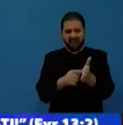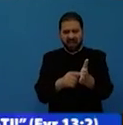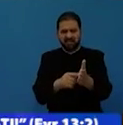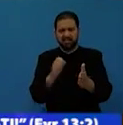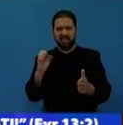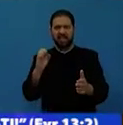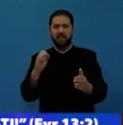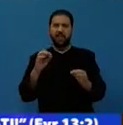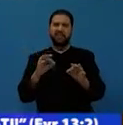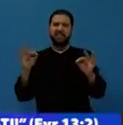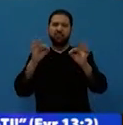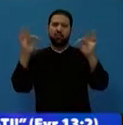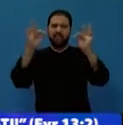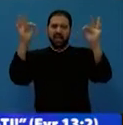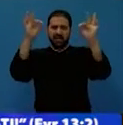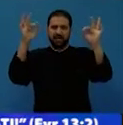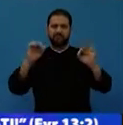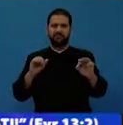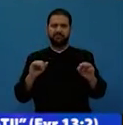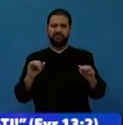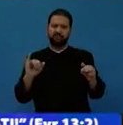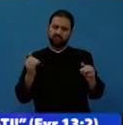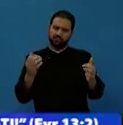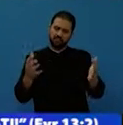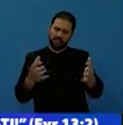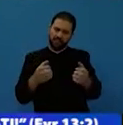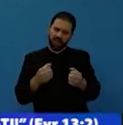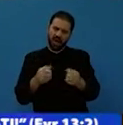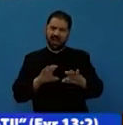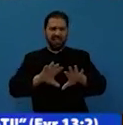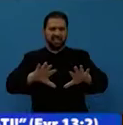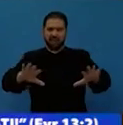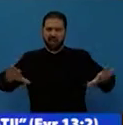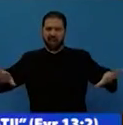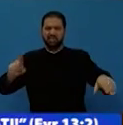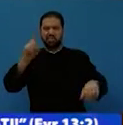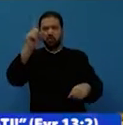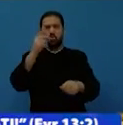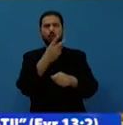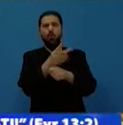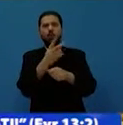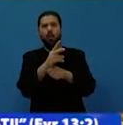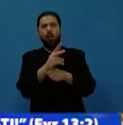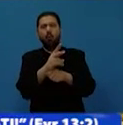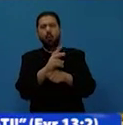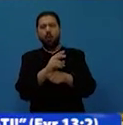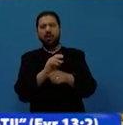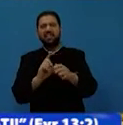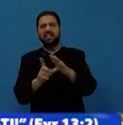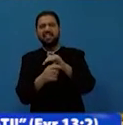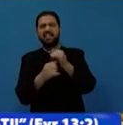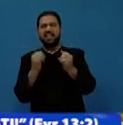etapele dezvoltării și ale dispariției unui popor de pe scena